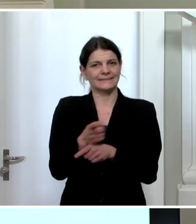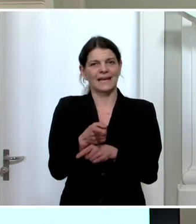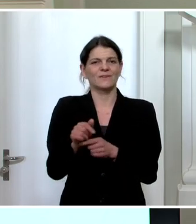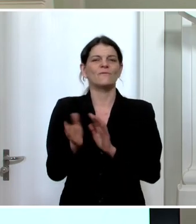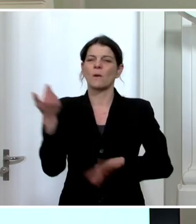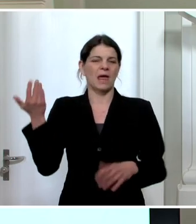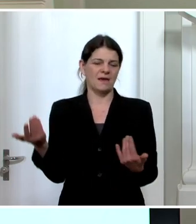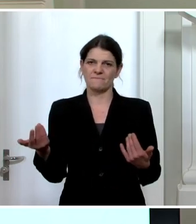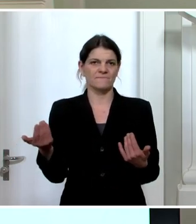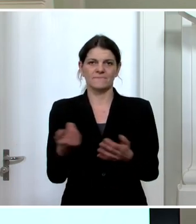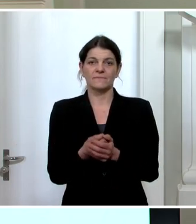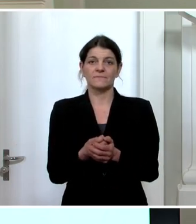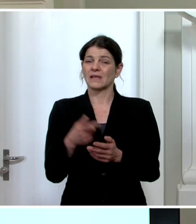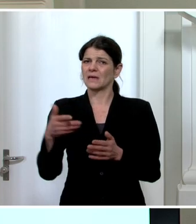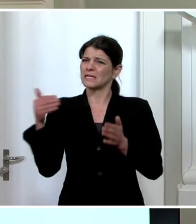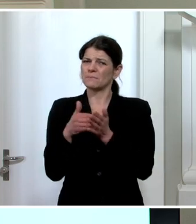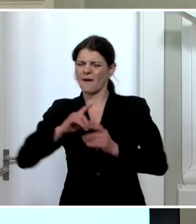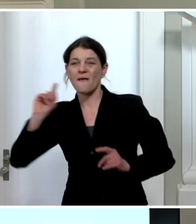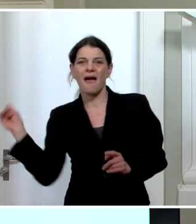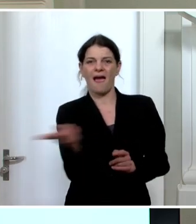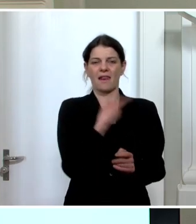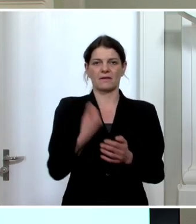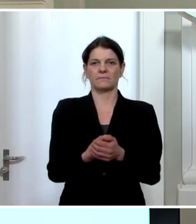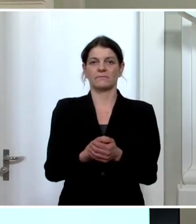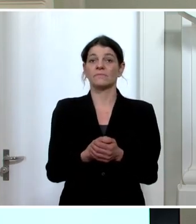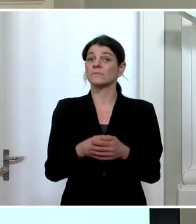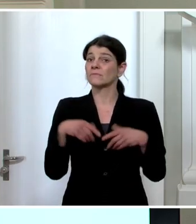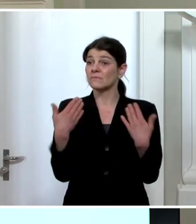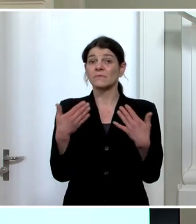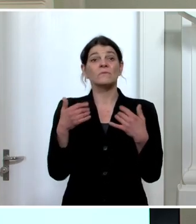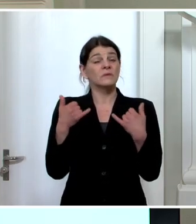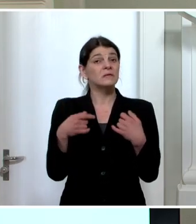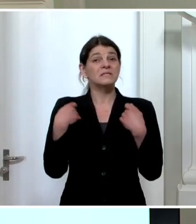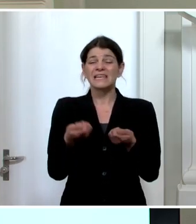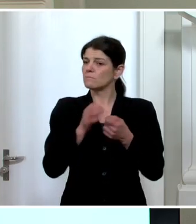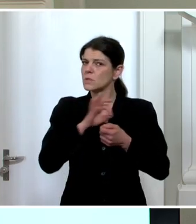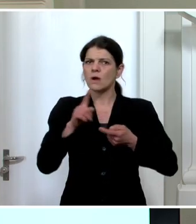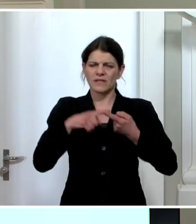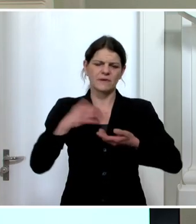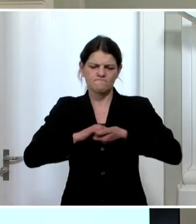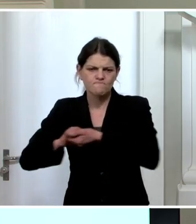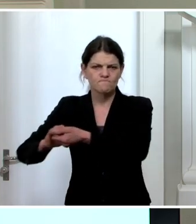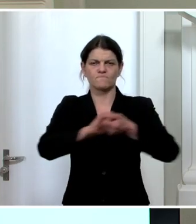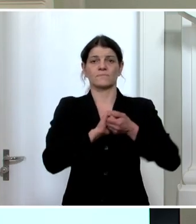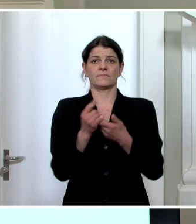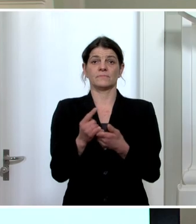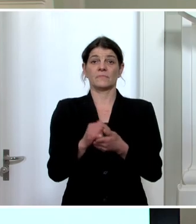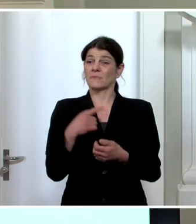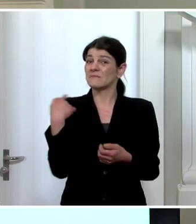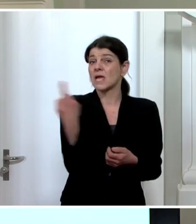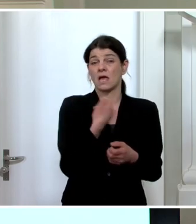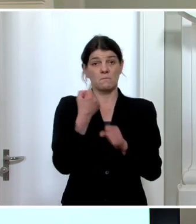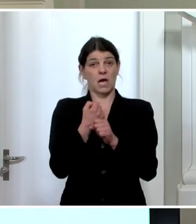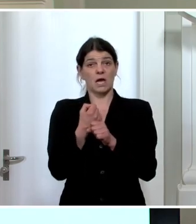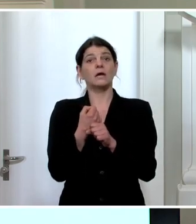vorbei. Es braucht uns alle und es gilt nur noch das Miteinander. Was wir alle tun